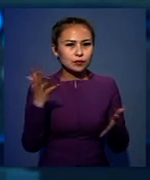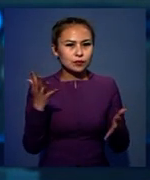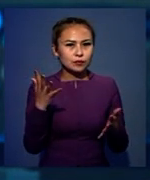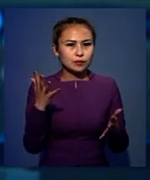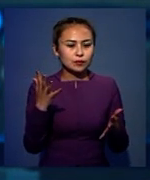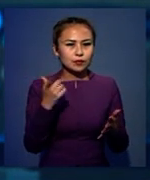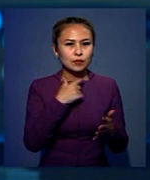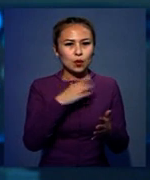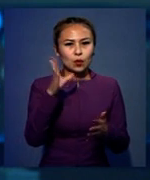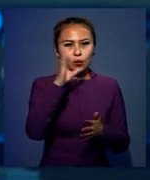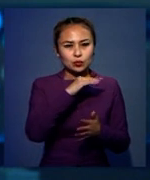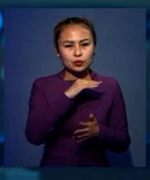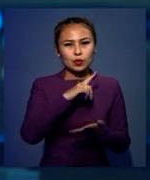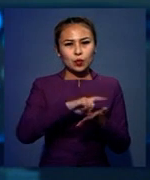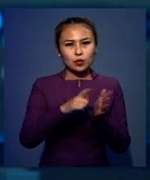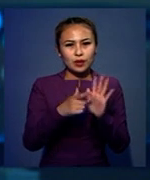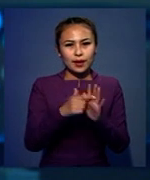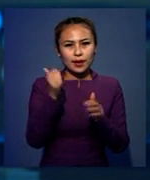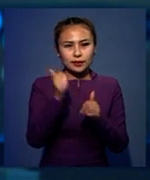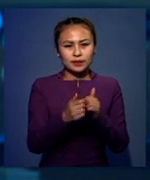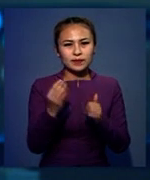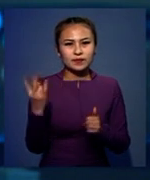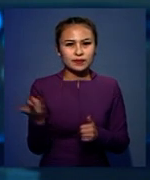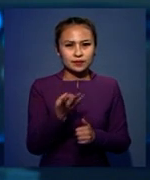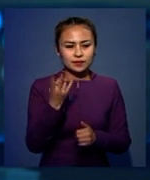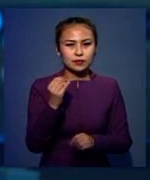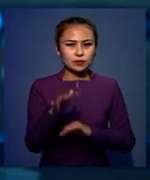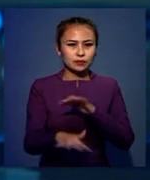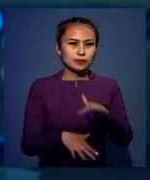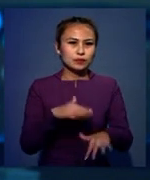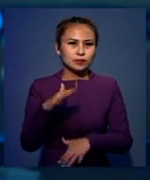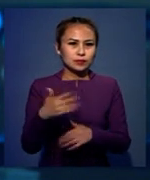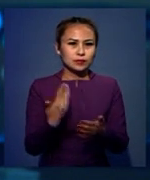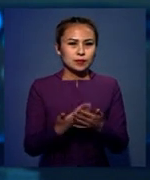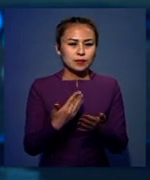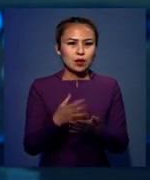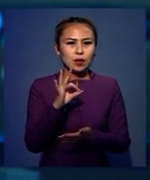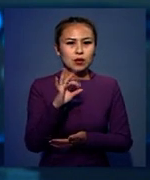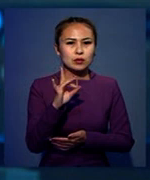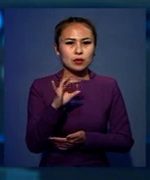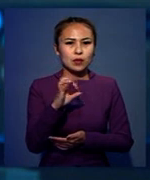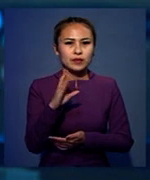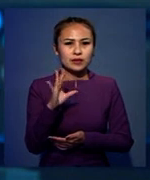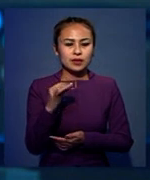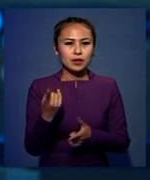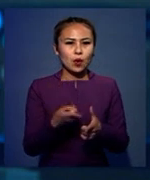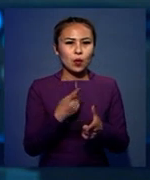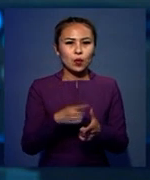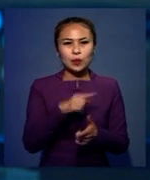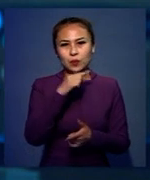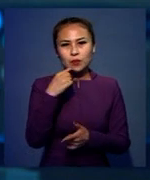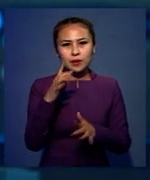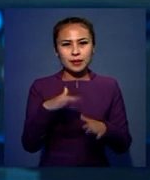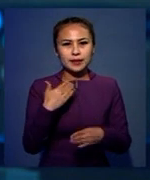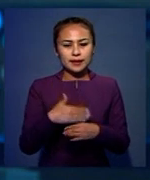дейін дауыс беріп үлгерген. Дегенмен сайлау учаскелерінде әлі де адам қарасы азая қоймаған сияқты. Мәселен, Островский атындағы орыс